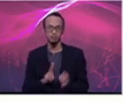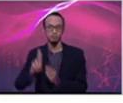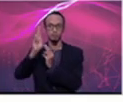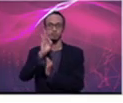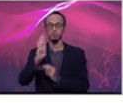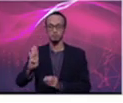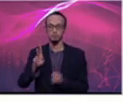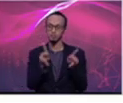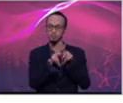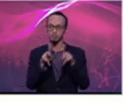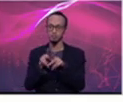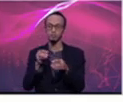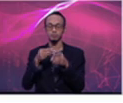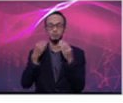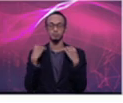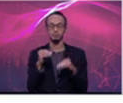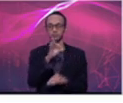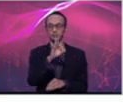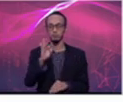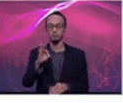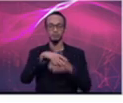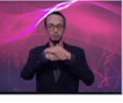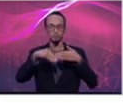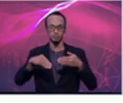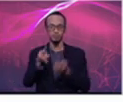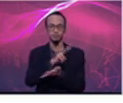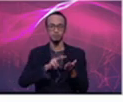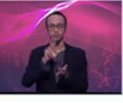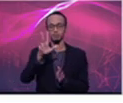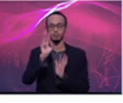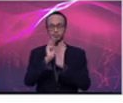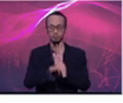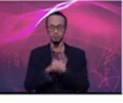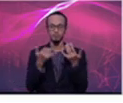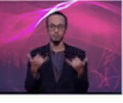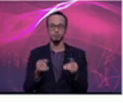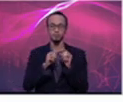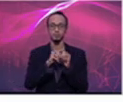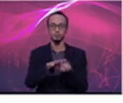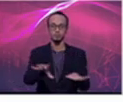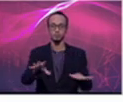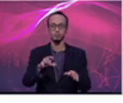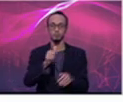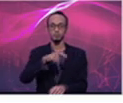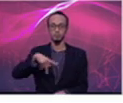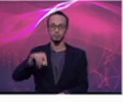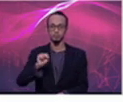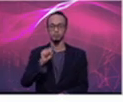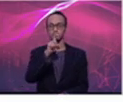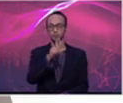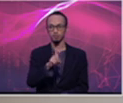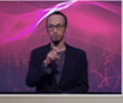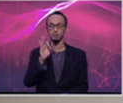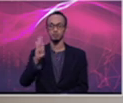itu dijual pada harga r99 video berdurasi 3 minit itu kini tular di aplikasi X Facebook dan